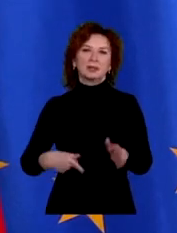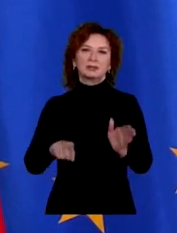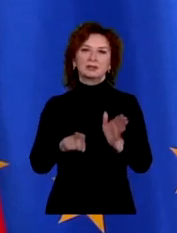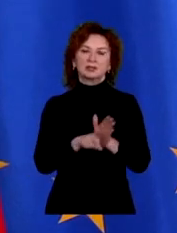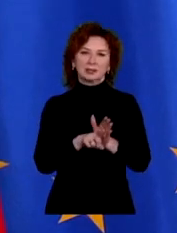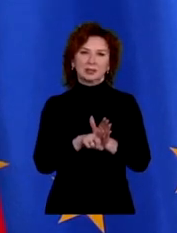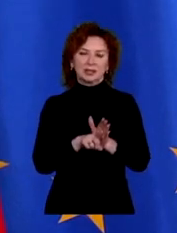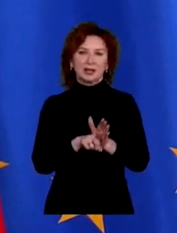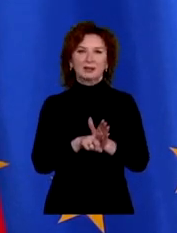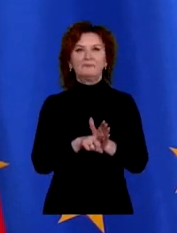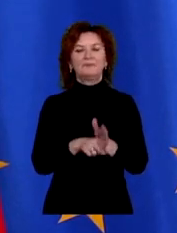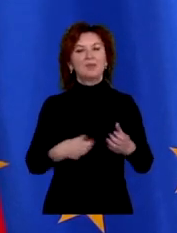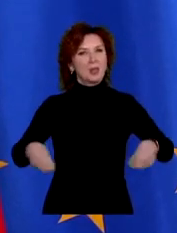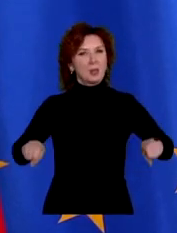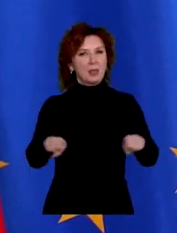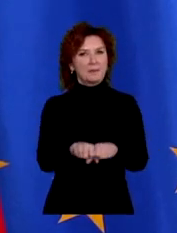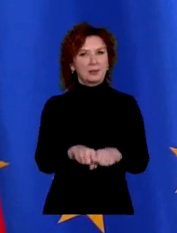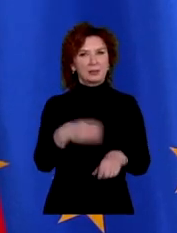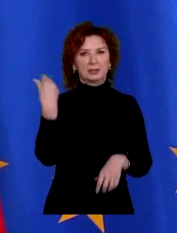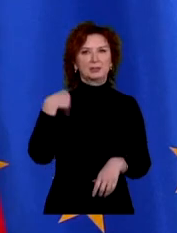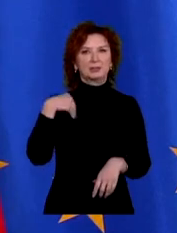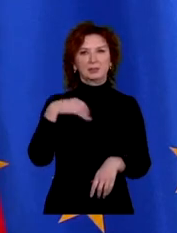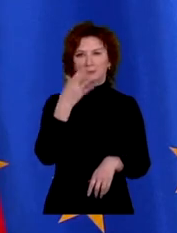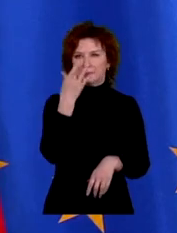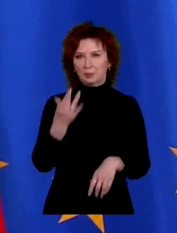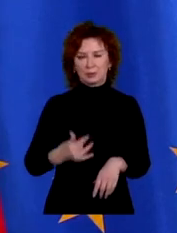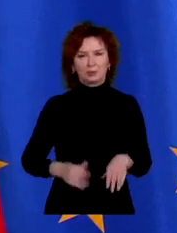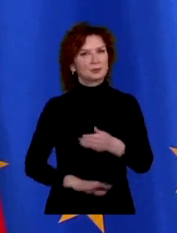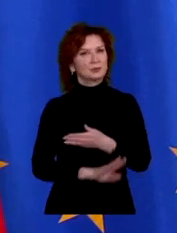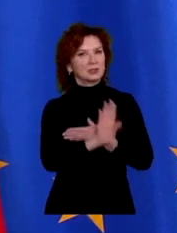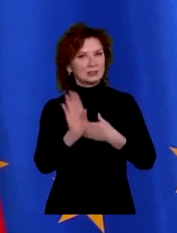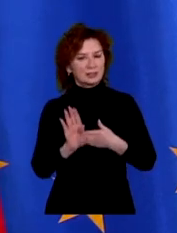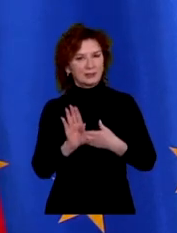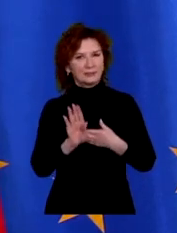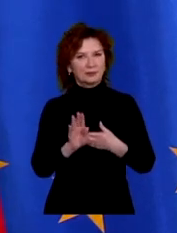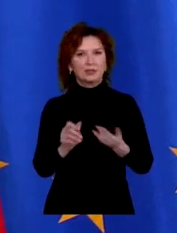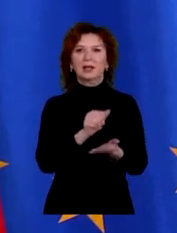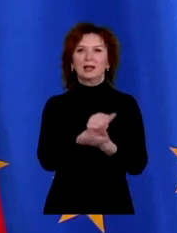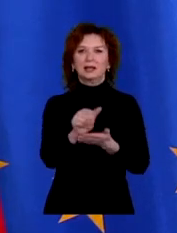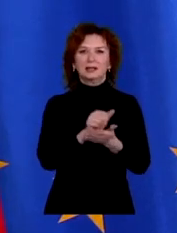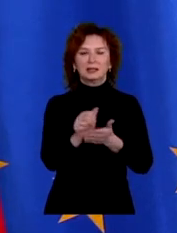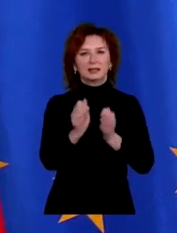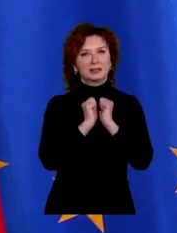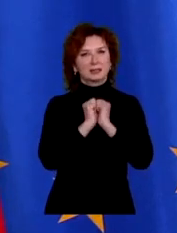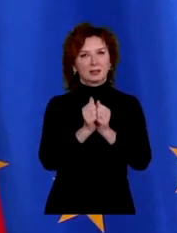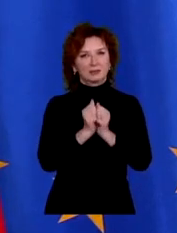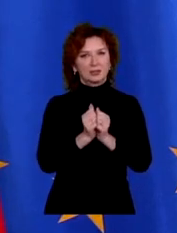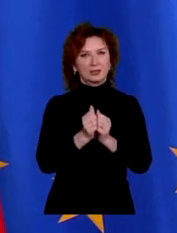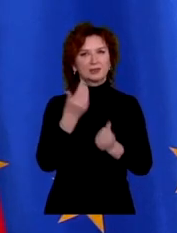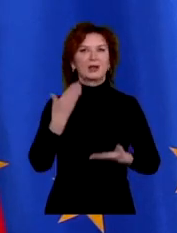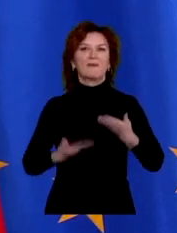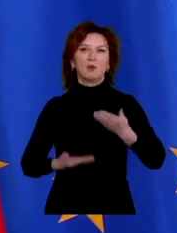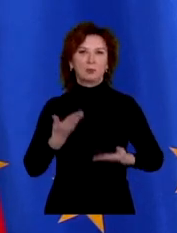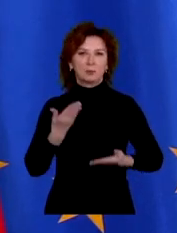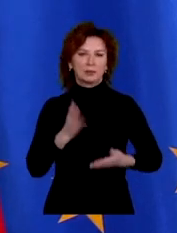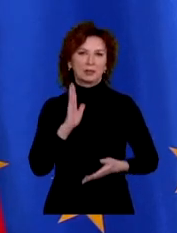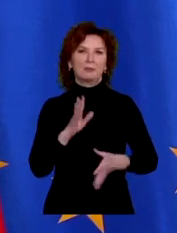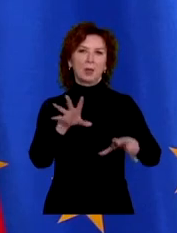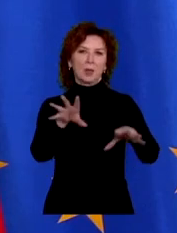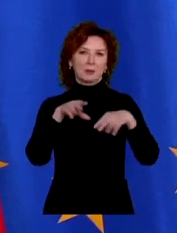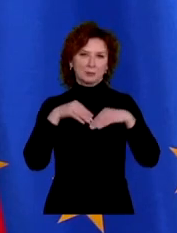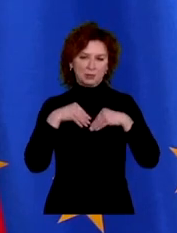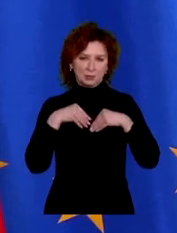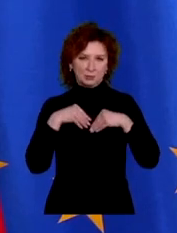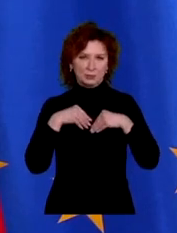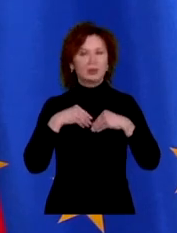demokratycznej Białorusi, zaprezentowany wstępnie 11 września w Lublinie, później przyjęty przez całą